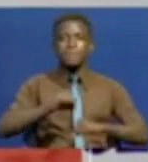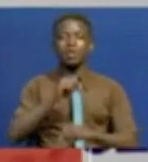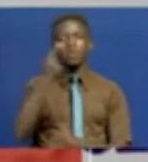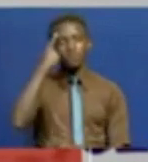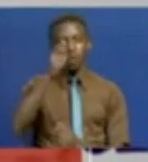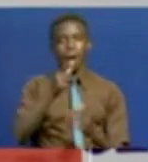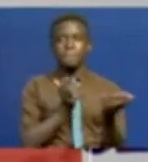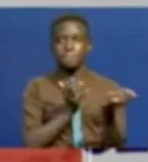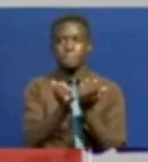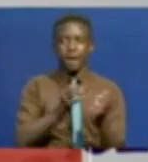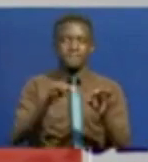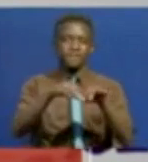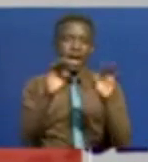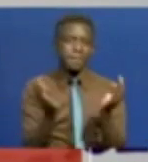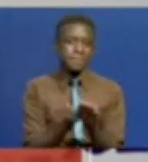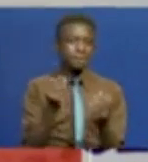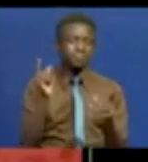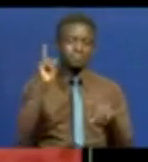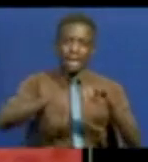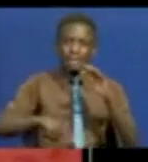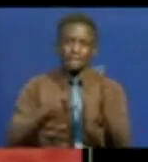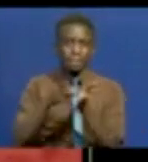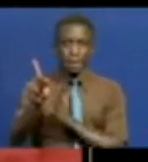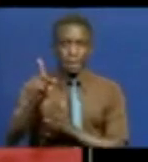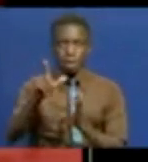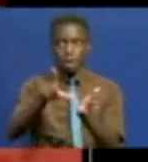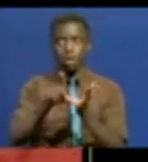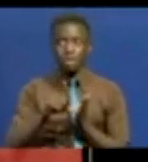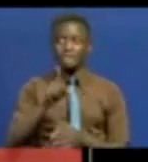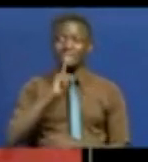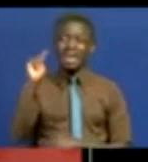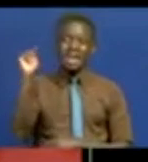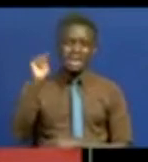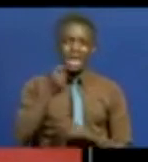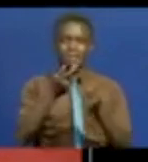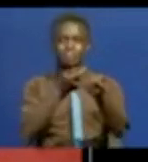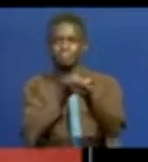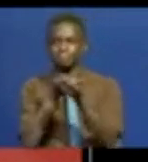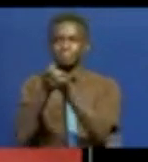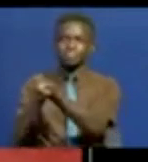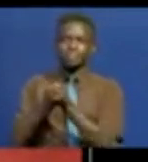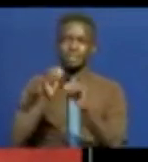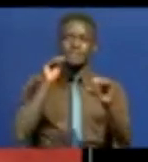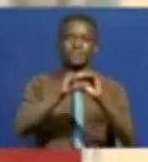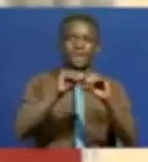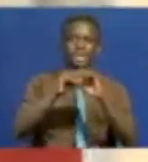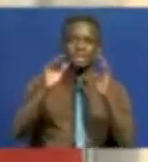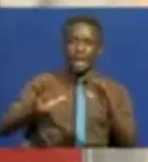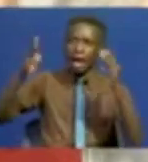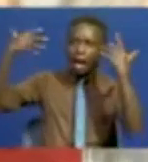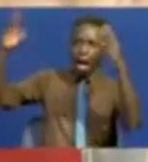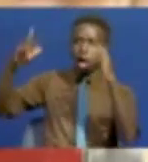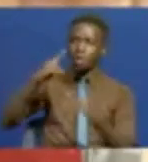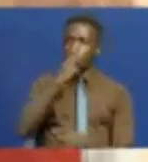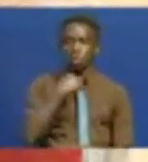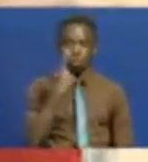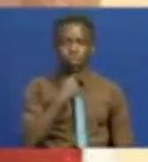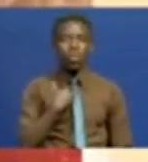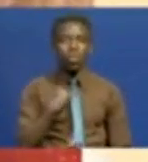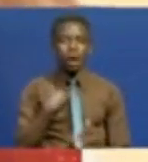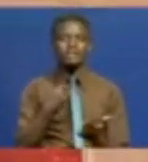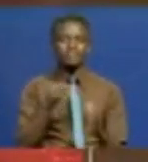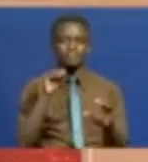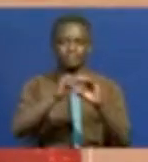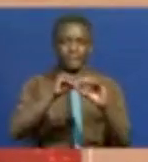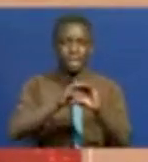mikopo. Ripoti hiyo inaashiria kwamba Kenya imekuwa ikiwavutia wawekezaji wa kigeni wanaotaka kuwekeza katika sekta ya utoaji